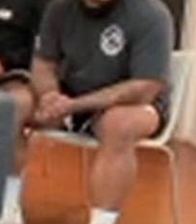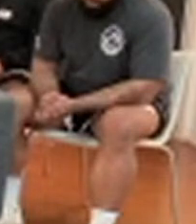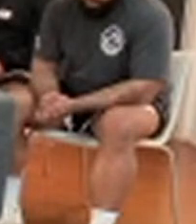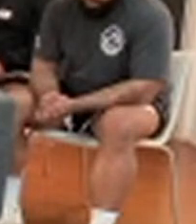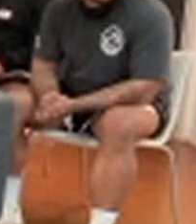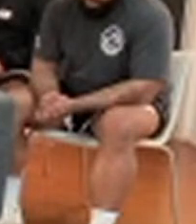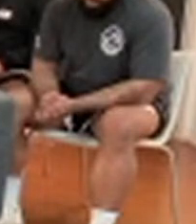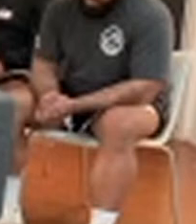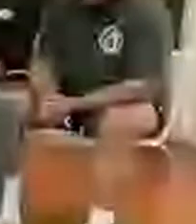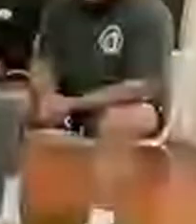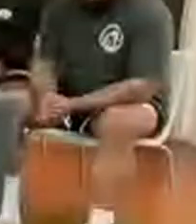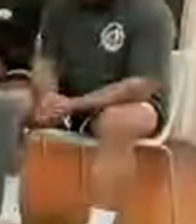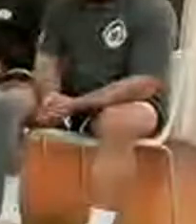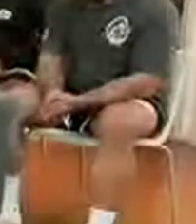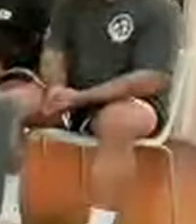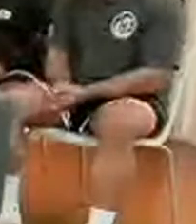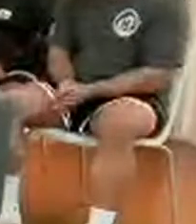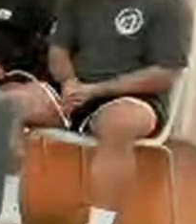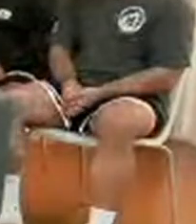Huye, Tai.